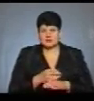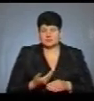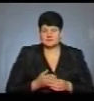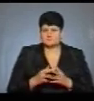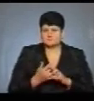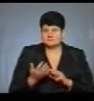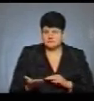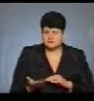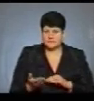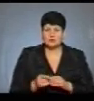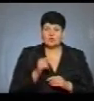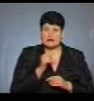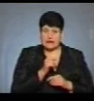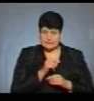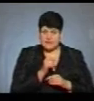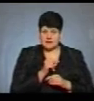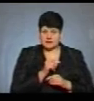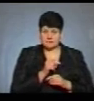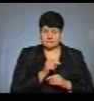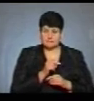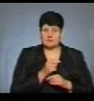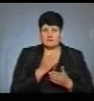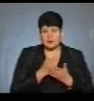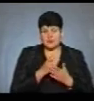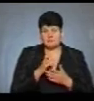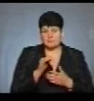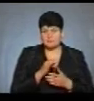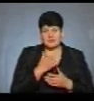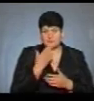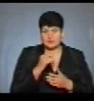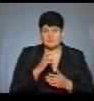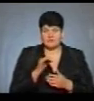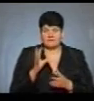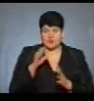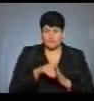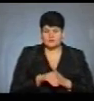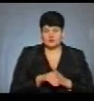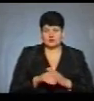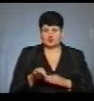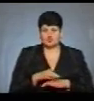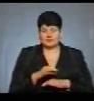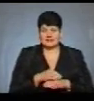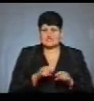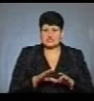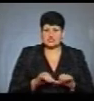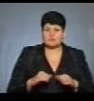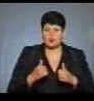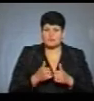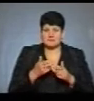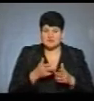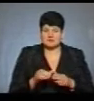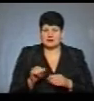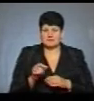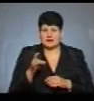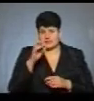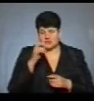сільській місцевості. То для неї от не мали би враховуватись доходи чоловіка через за рішенням комісії при